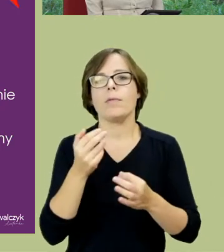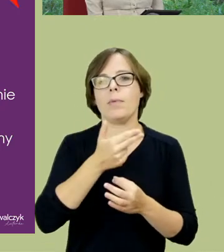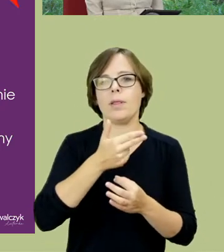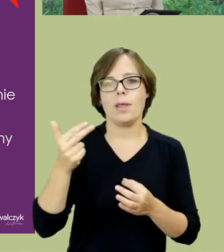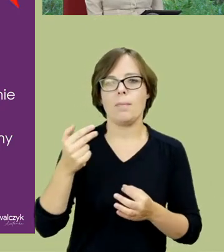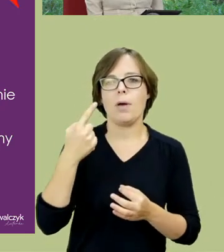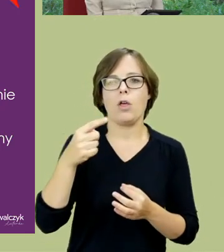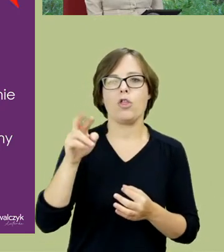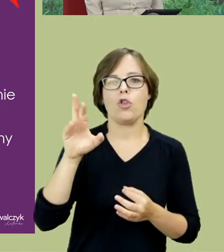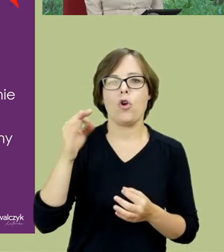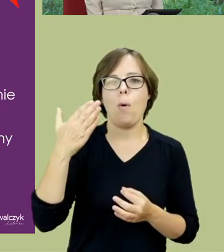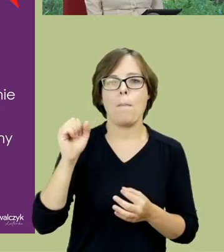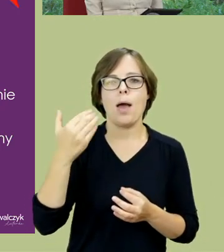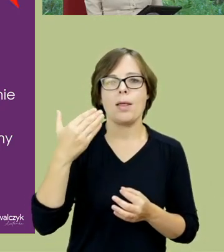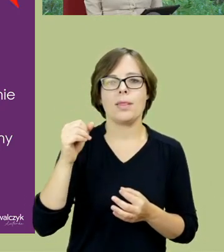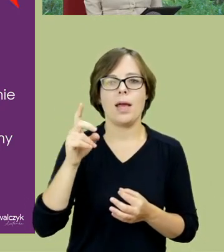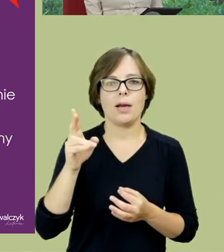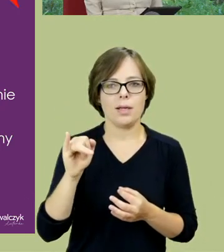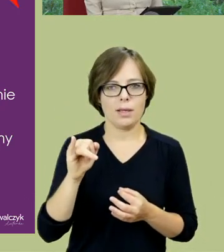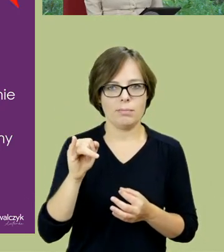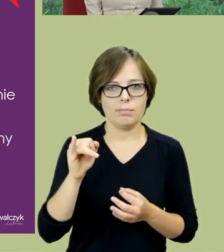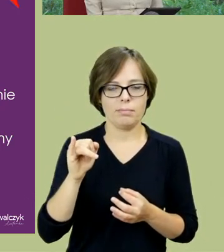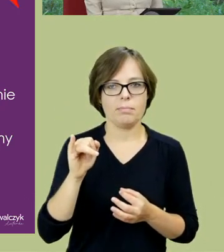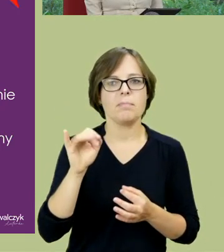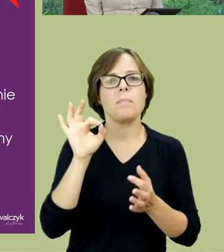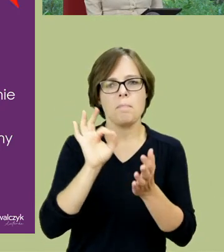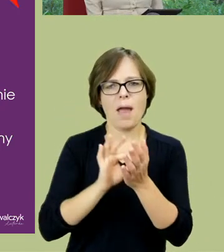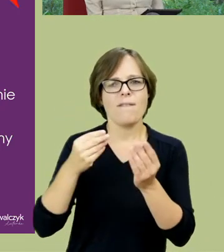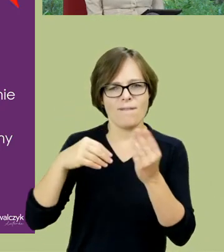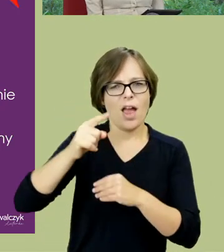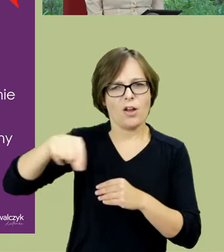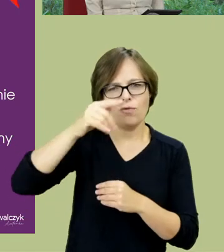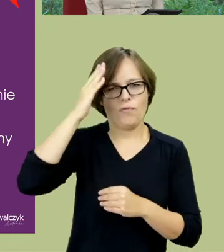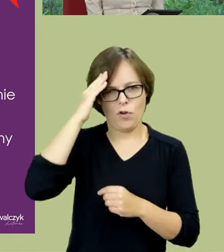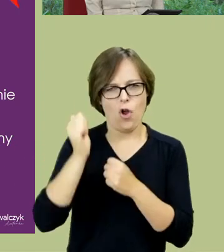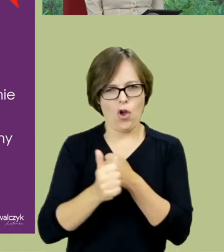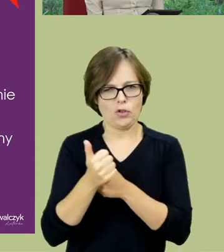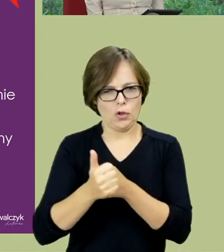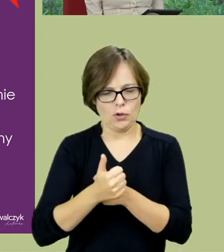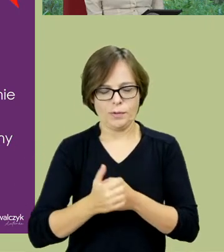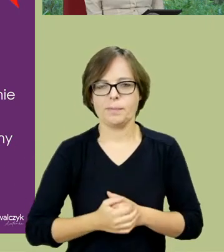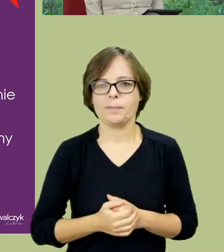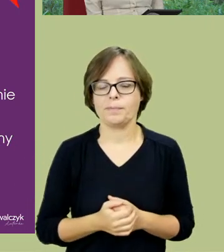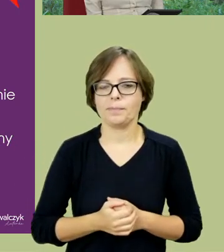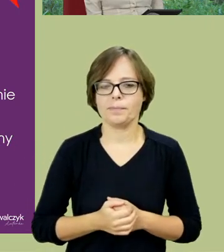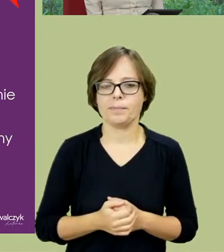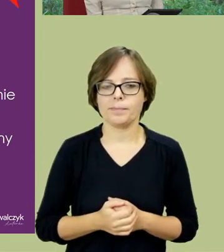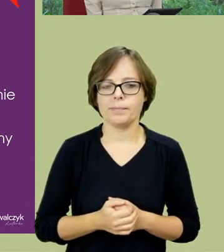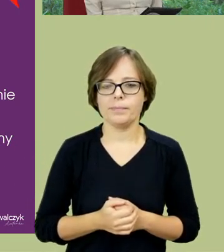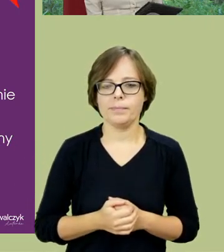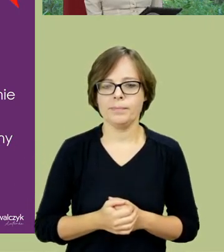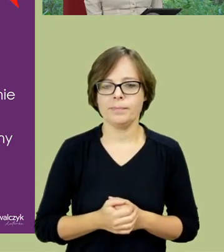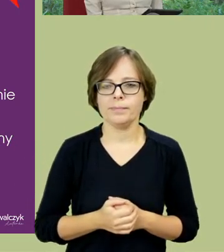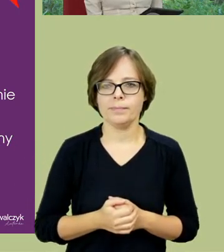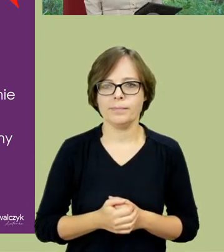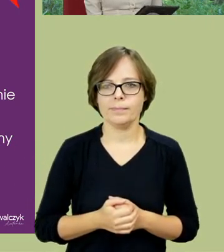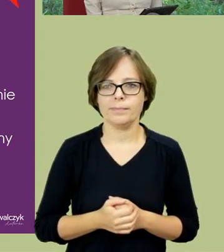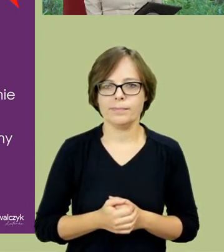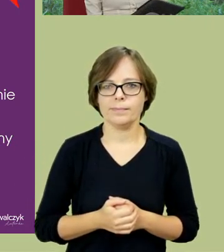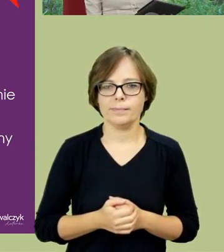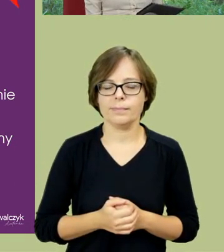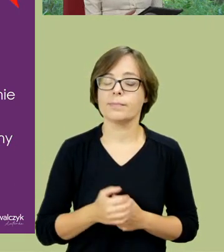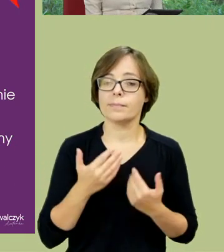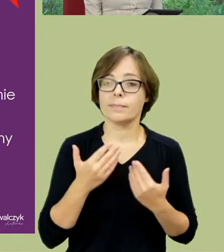dromaderek. Państwo pewnie w większości wiedzą, o kim mowa. Ale oprócz, no